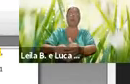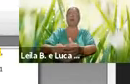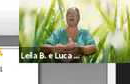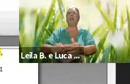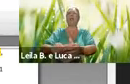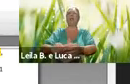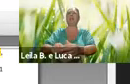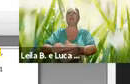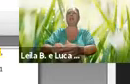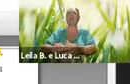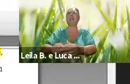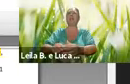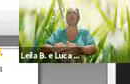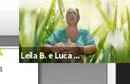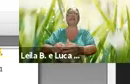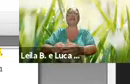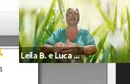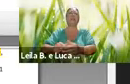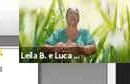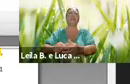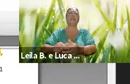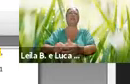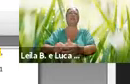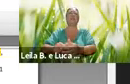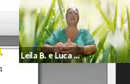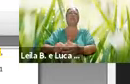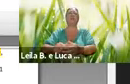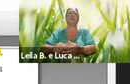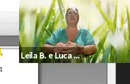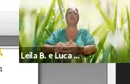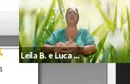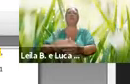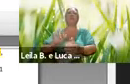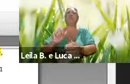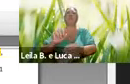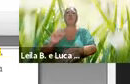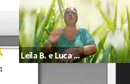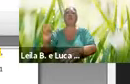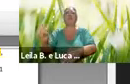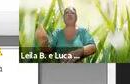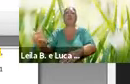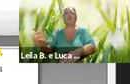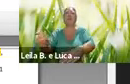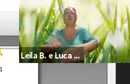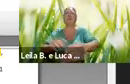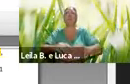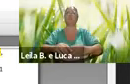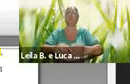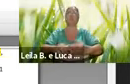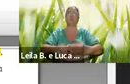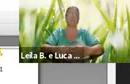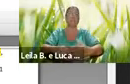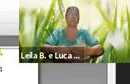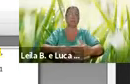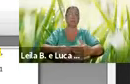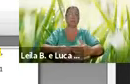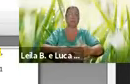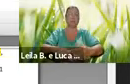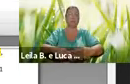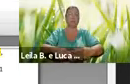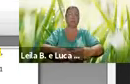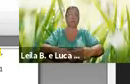di Clementino passò a emettere raggi fulgoranti, nello stesso tempo in cui il cervello di Silva, sotto le dita